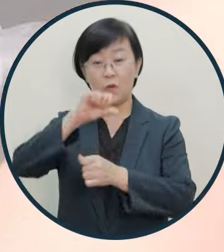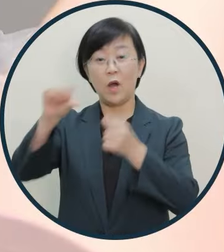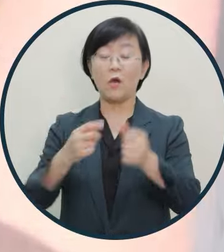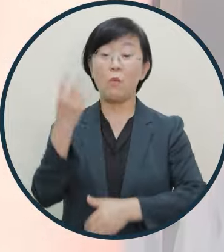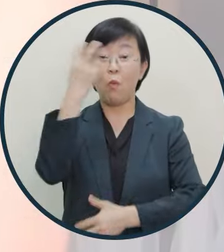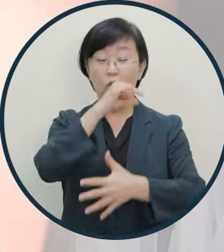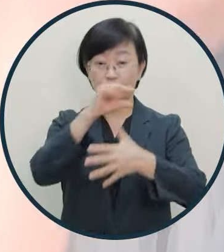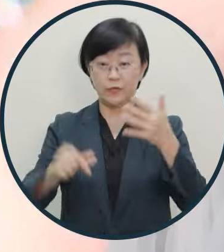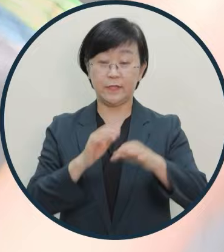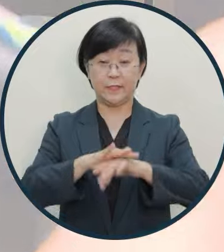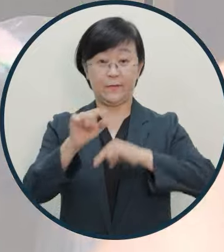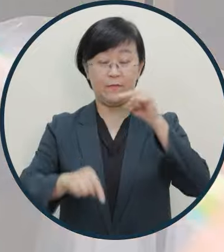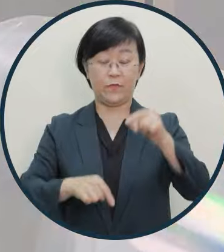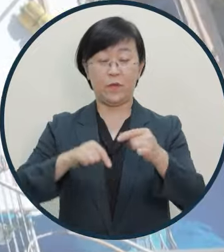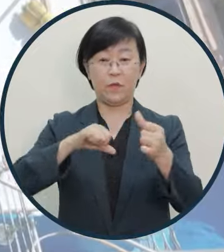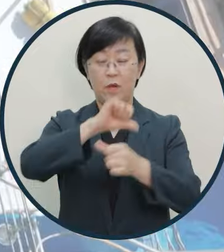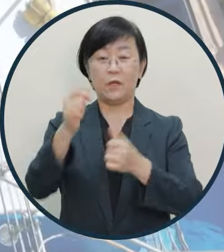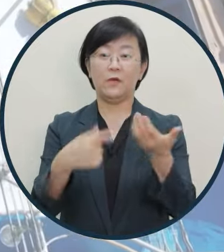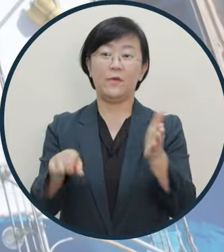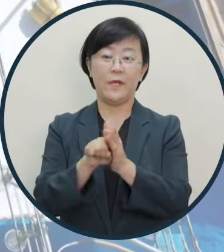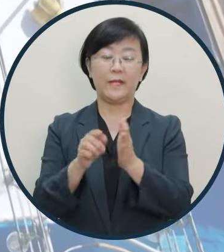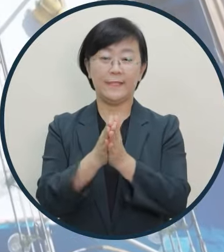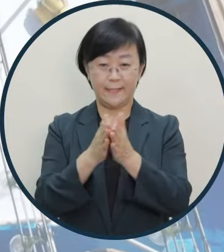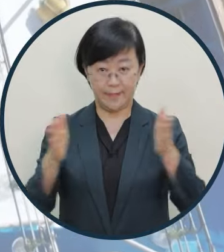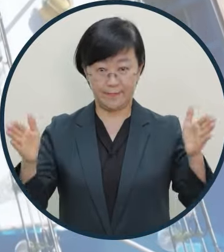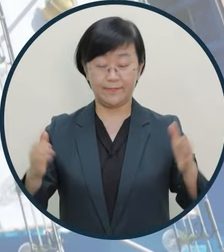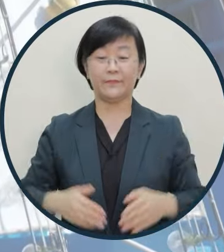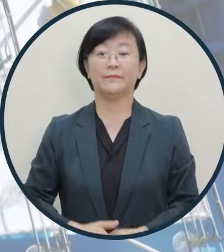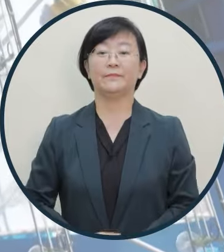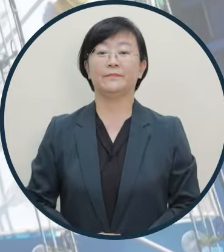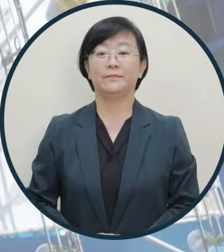우리 모두 환경보호 수칙을 실천해 환경을 위한 한 걸음 내딛어요.